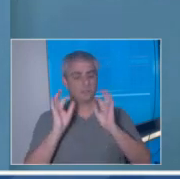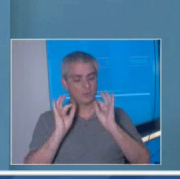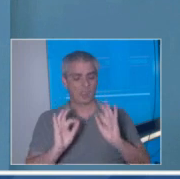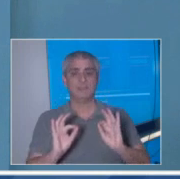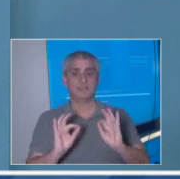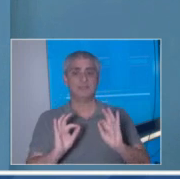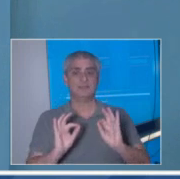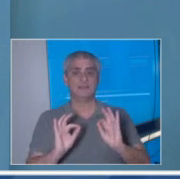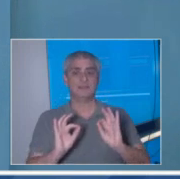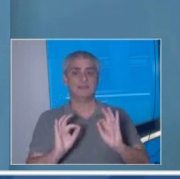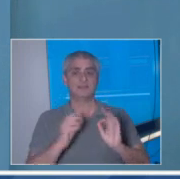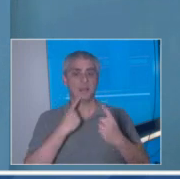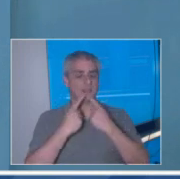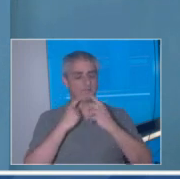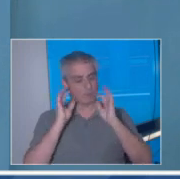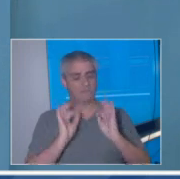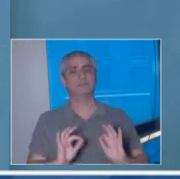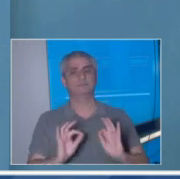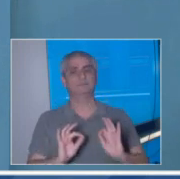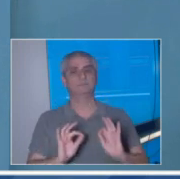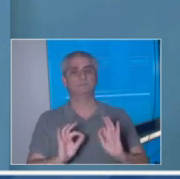אמיתית להידברות אמיתית.